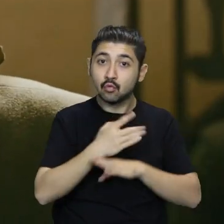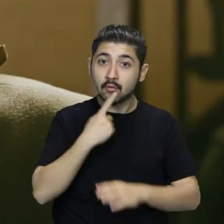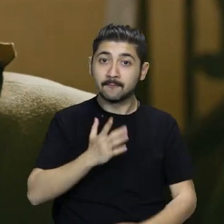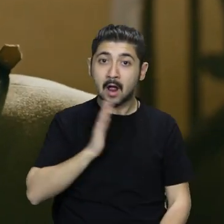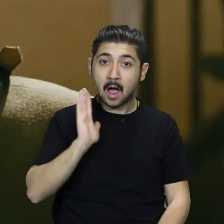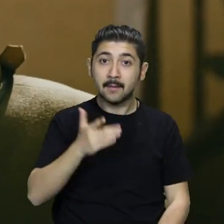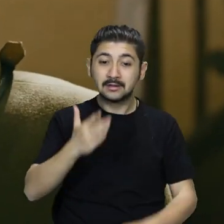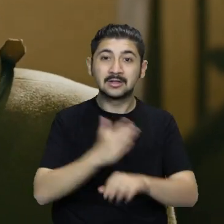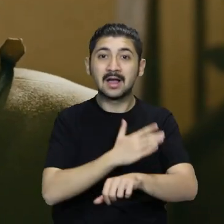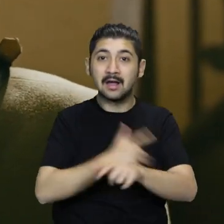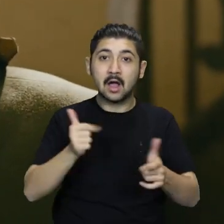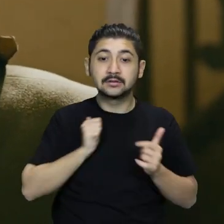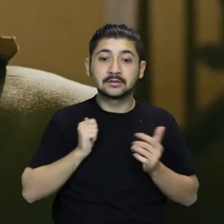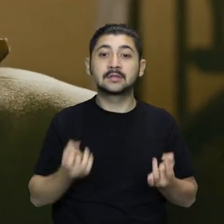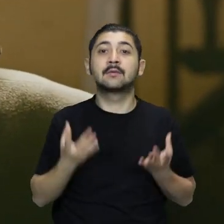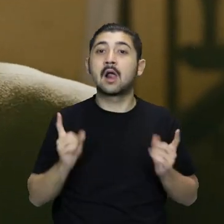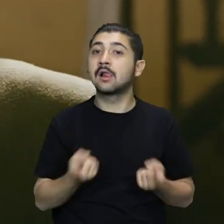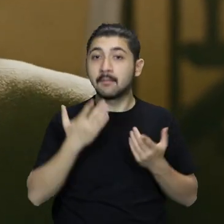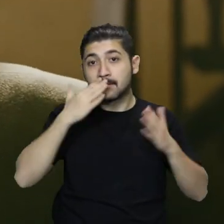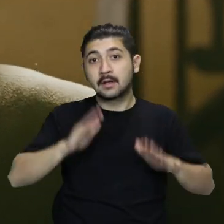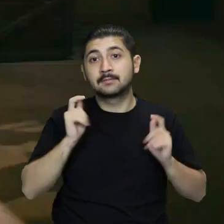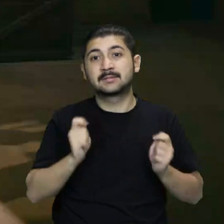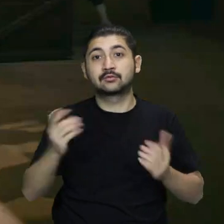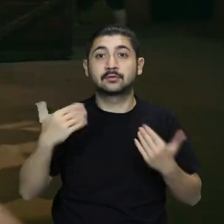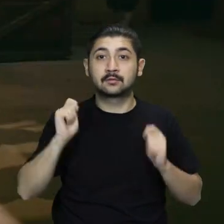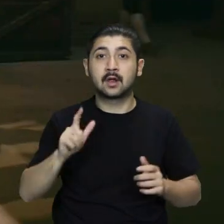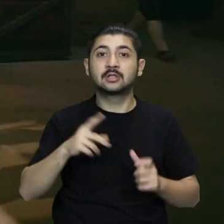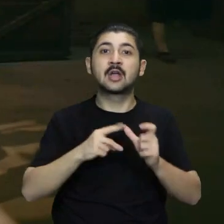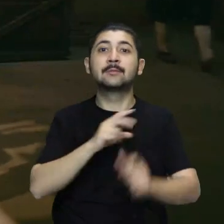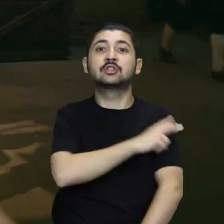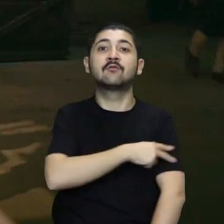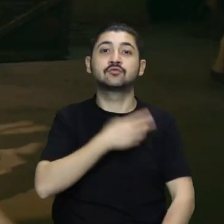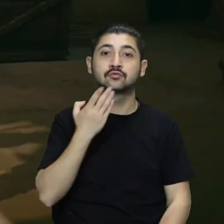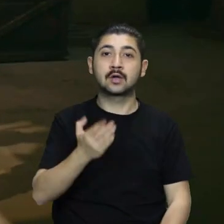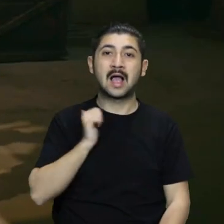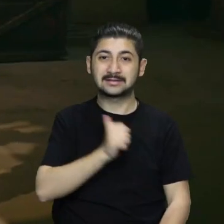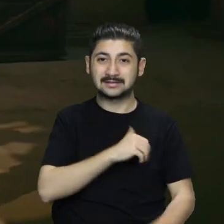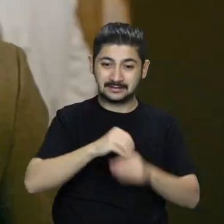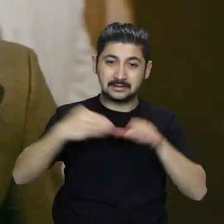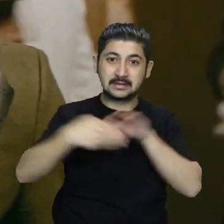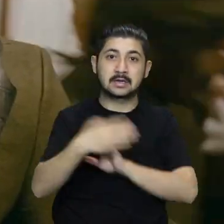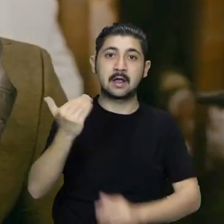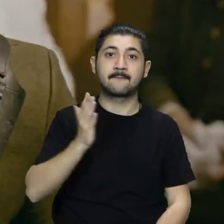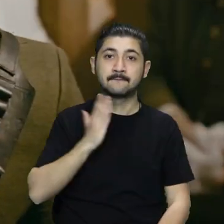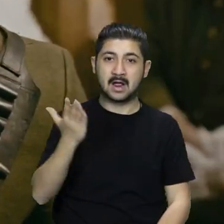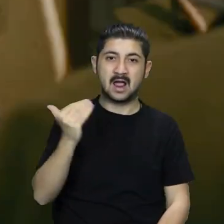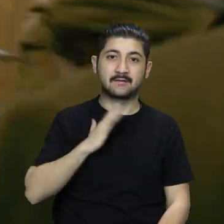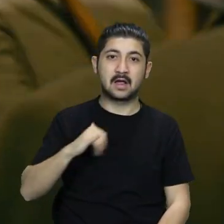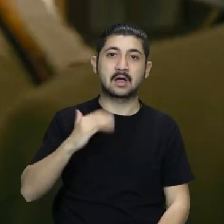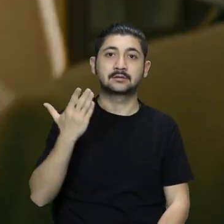ama şehirde yeterli neferimiz yok. Bekleyeceğiz çaresiz. Şamil çavuş. Ordumuz şehir girişinde.